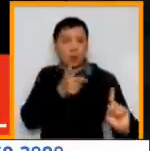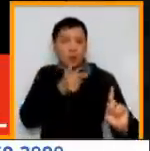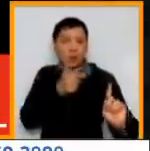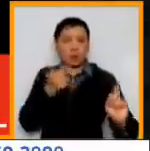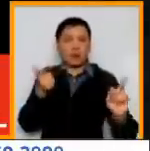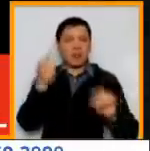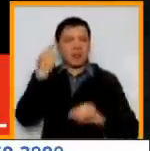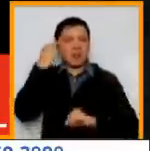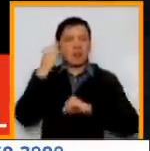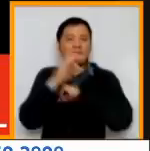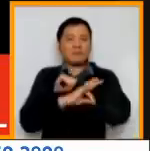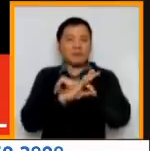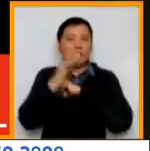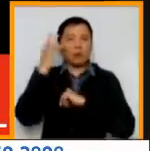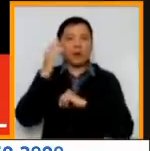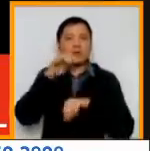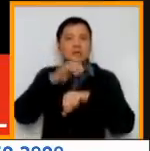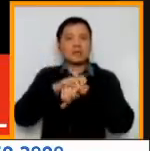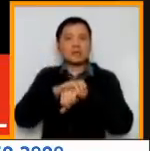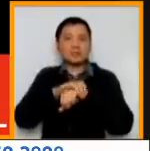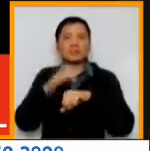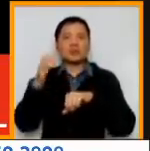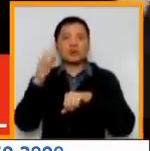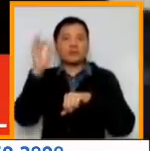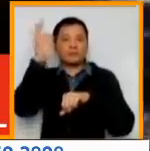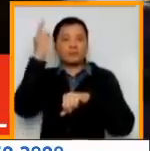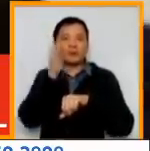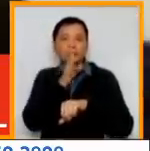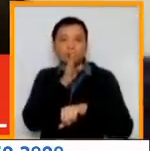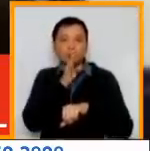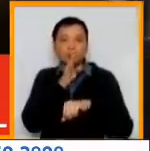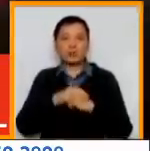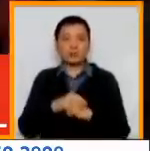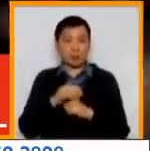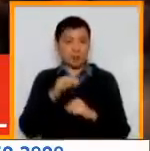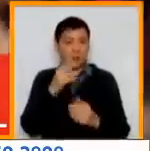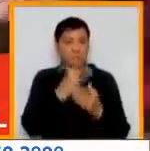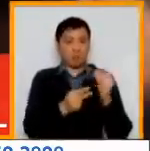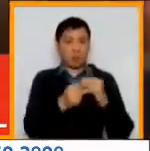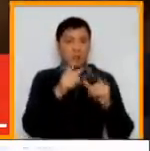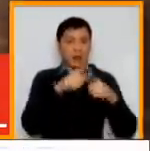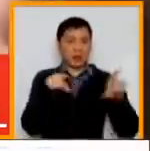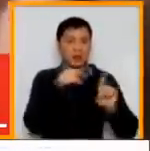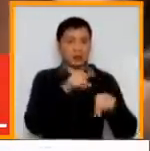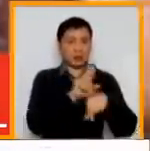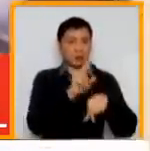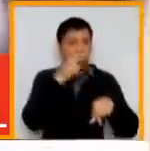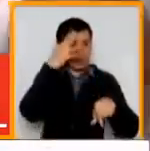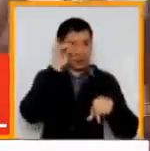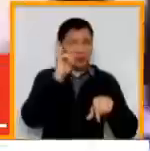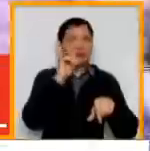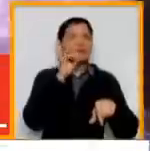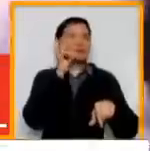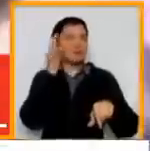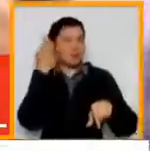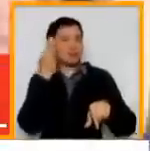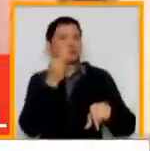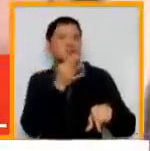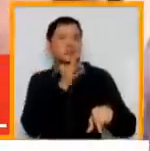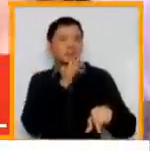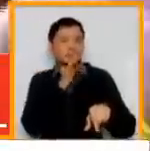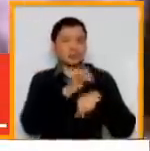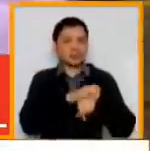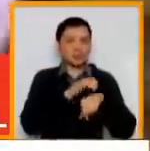French o Haitian Creole na lengguahe sa Haiti. Dati nang nahaharap sa mga panawagan magbitiw si Moise dahil sa mga aligasyon ng